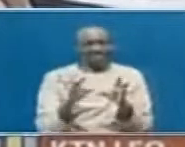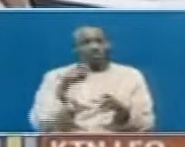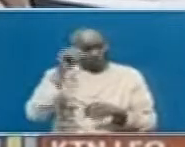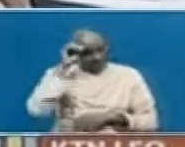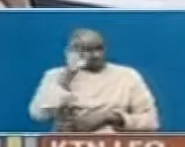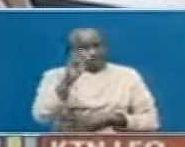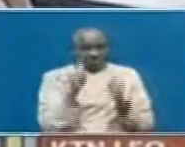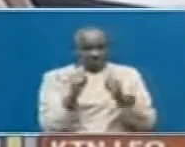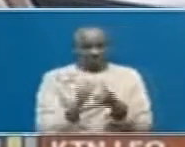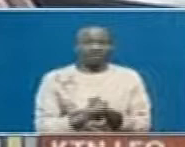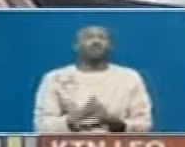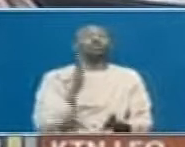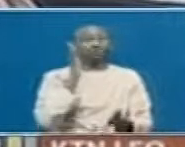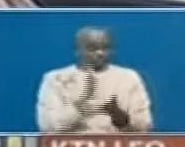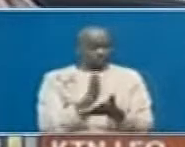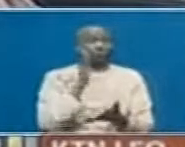yapi? Ni kweli